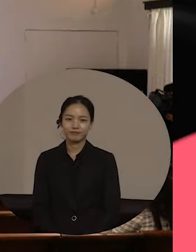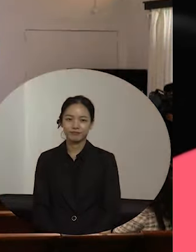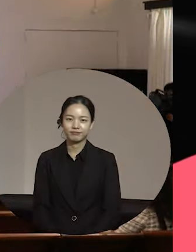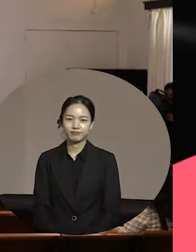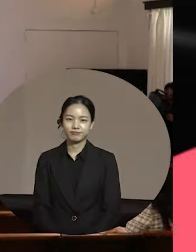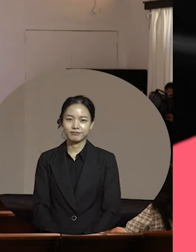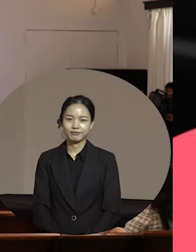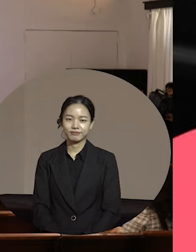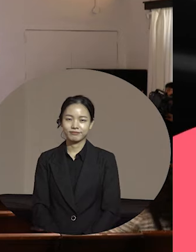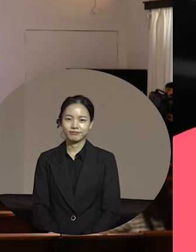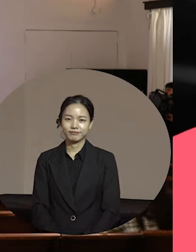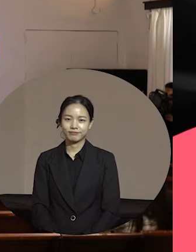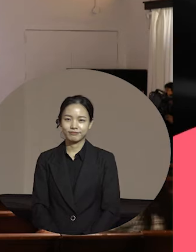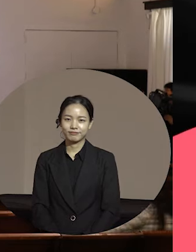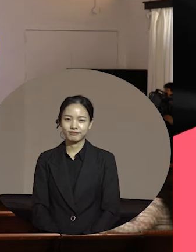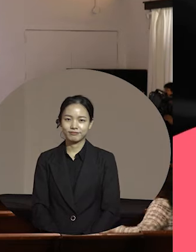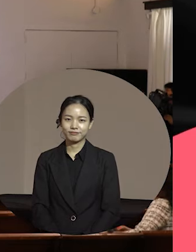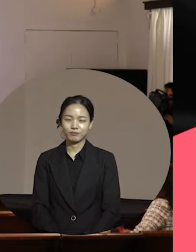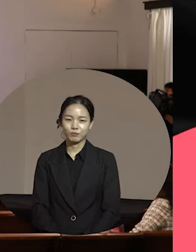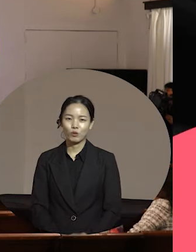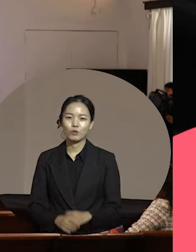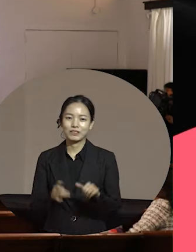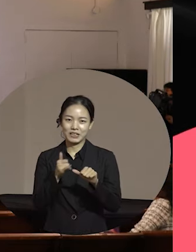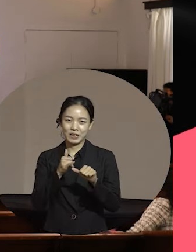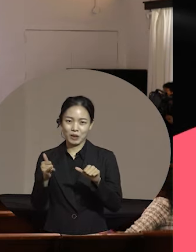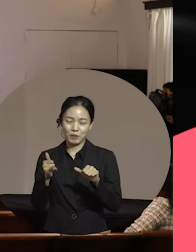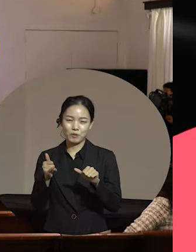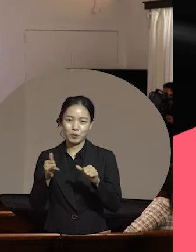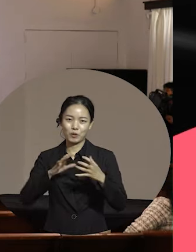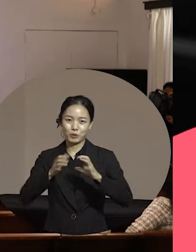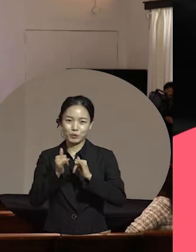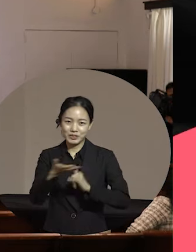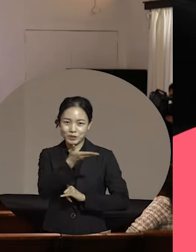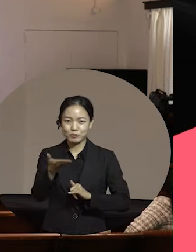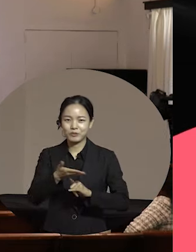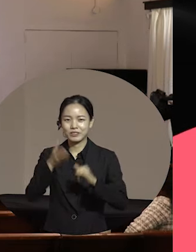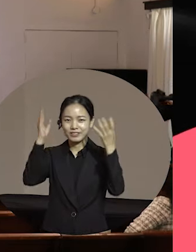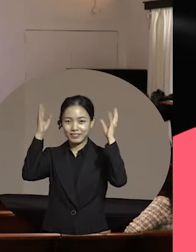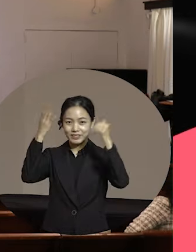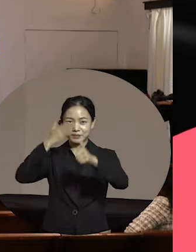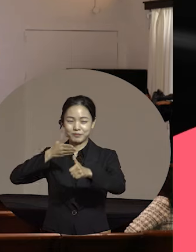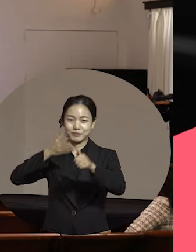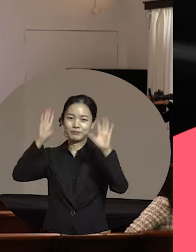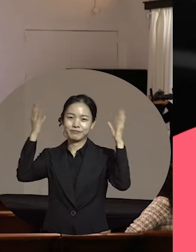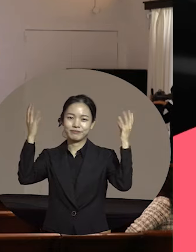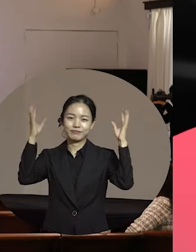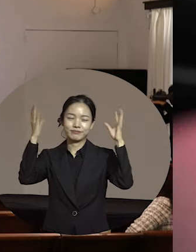네, 다시 한번 이 다섯 분께 큰 박수 부탁드립니다. 감사합니다.